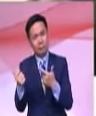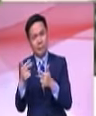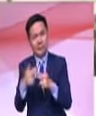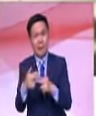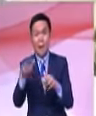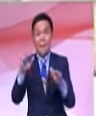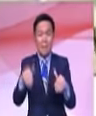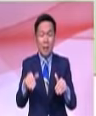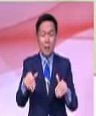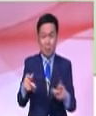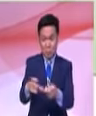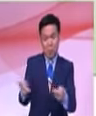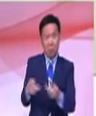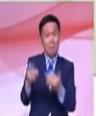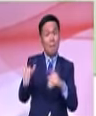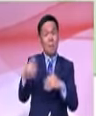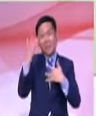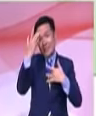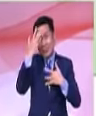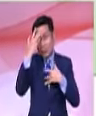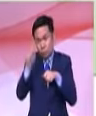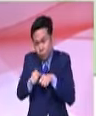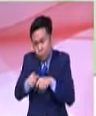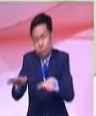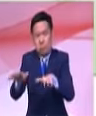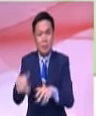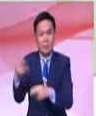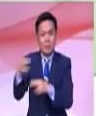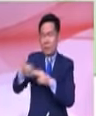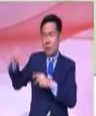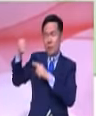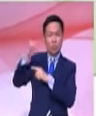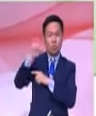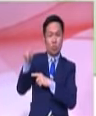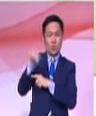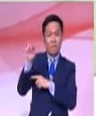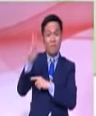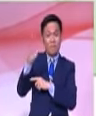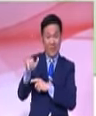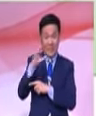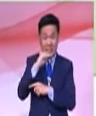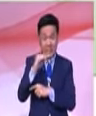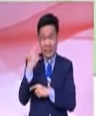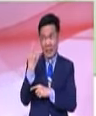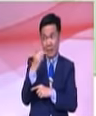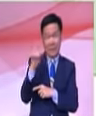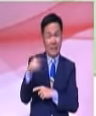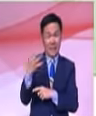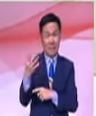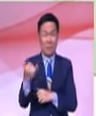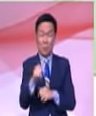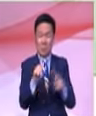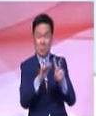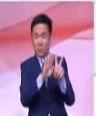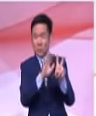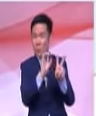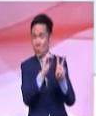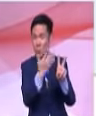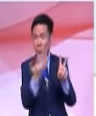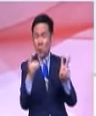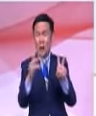diisytiharkan sebagai kawasan wabak. Menurut kenyataan Datuk Dr. Jeffrey, setakat 18 April, sejumlah 398 babi telah